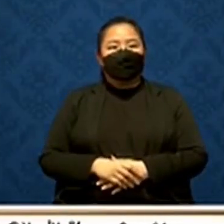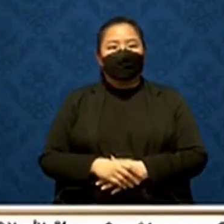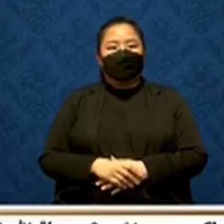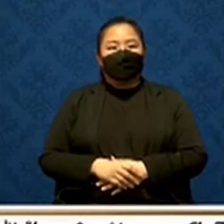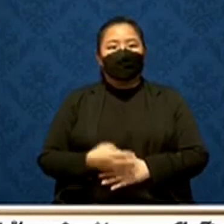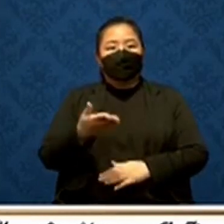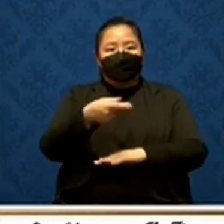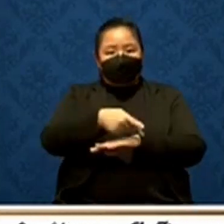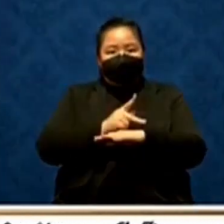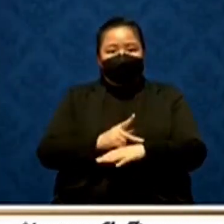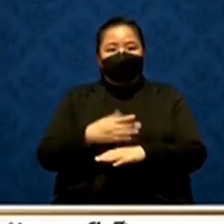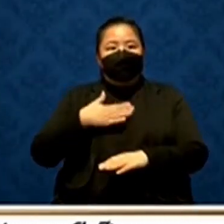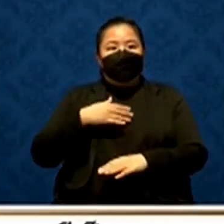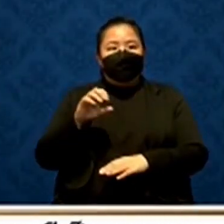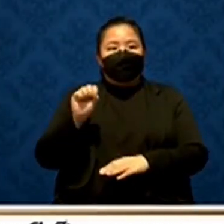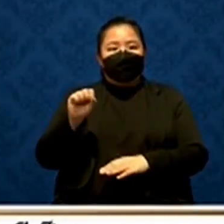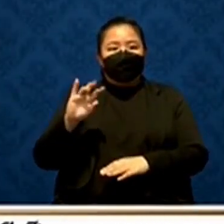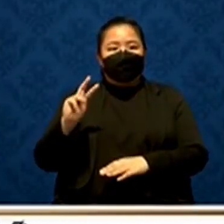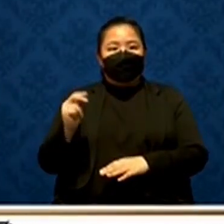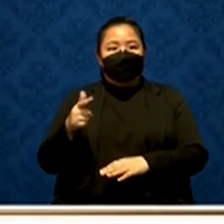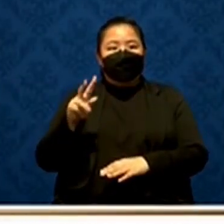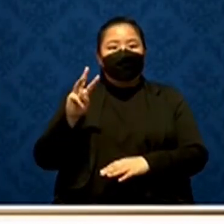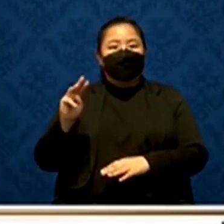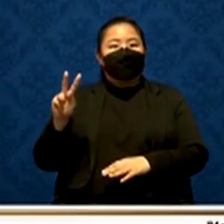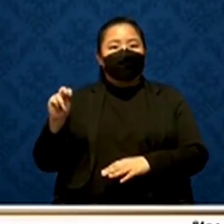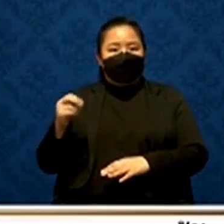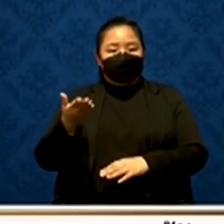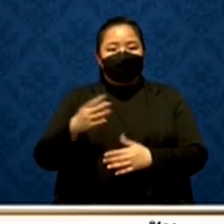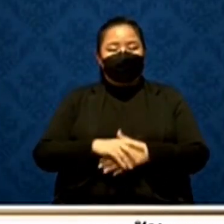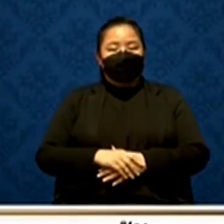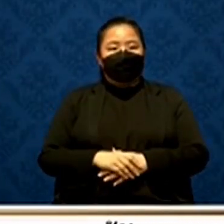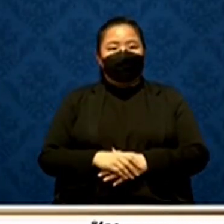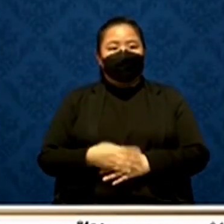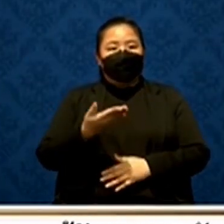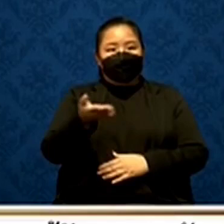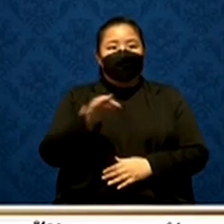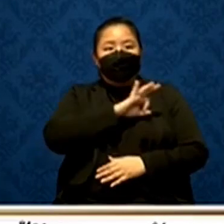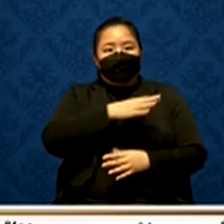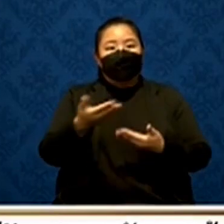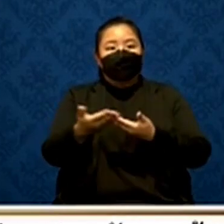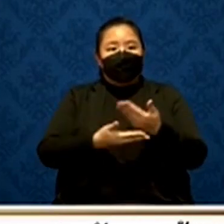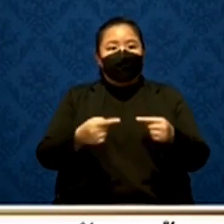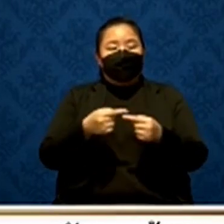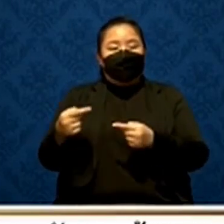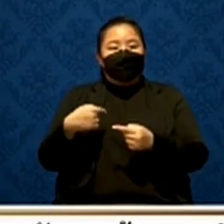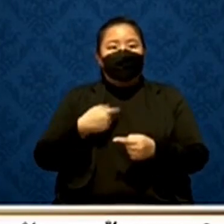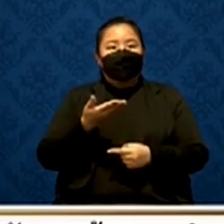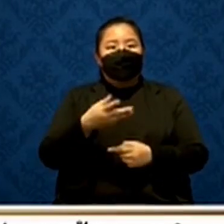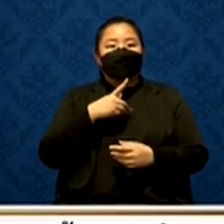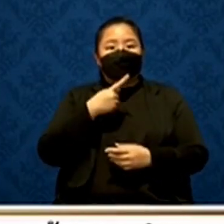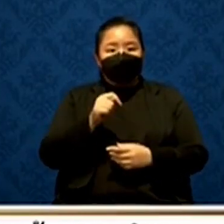ขอนุญาทธิครั I really happy to contribute andฆหบทควยืด. ใหชัพสิเวลา. เพระวท่สมารชใพระต่อ. แตผมเจใช้ disclosure,